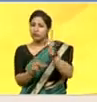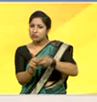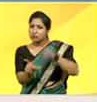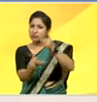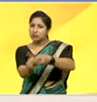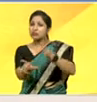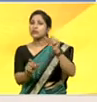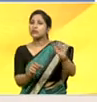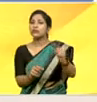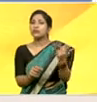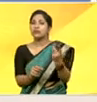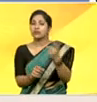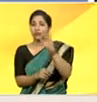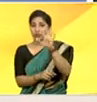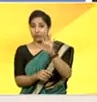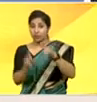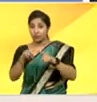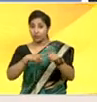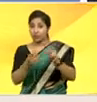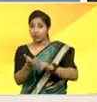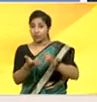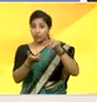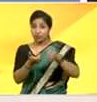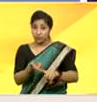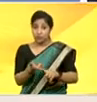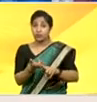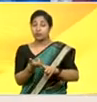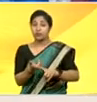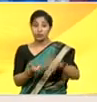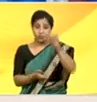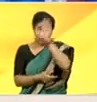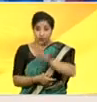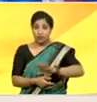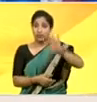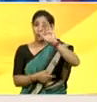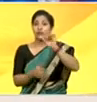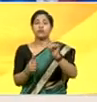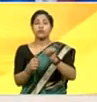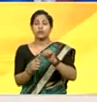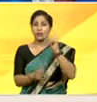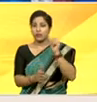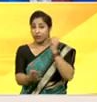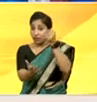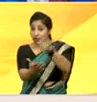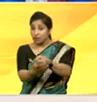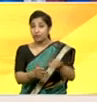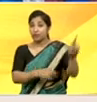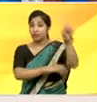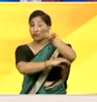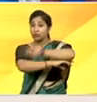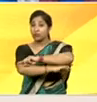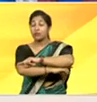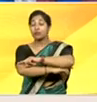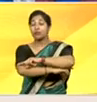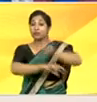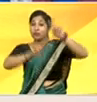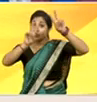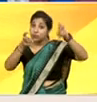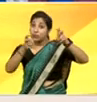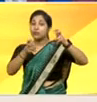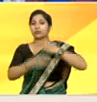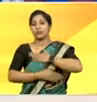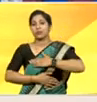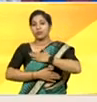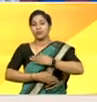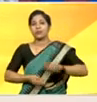साल 5 जून को इंडियन अराइवल डे और प्रवासी दिन के रूप में